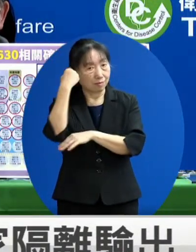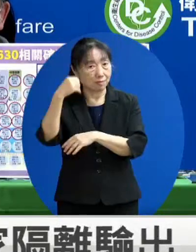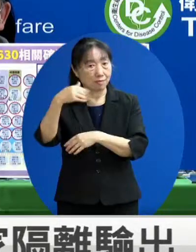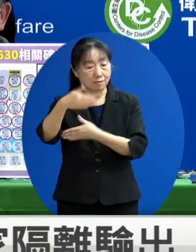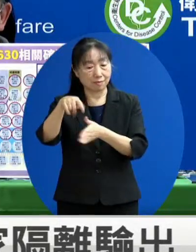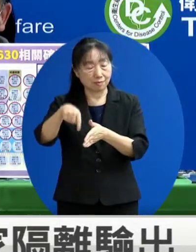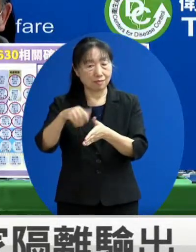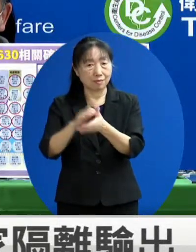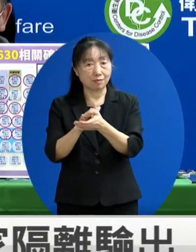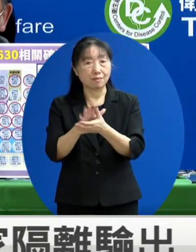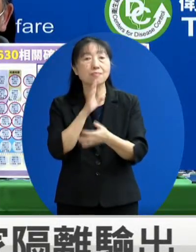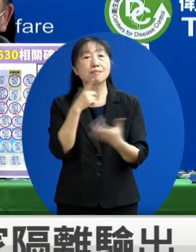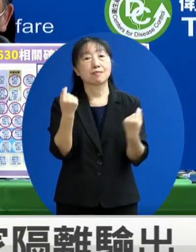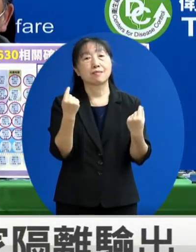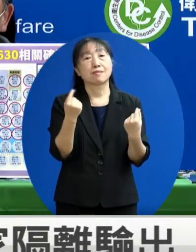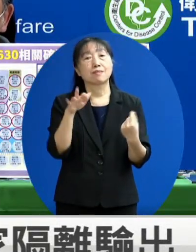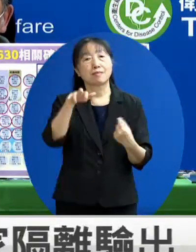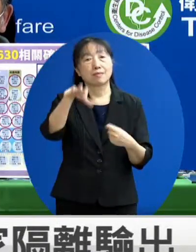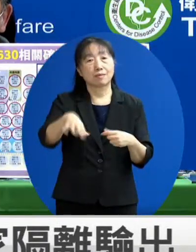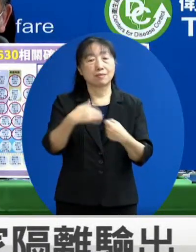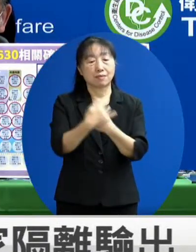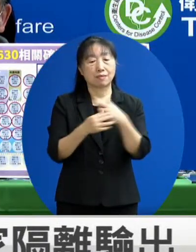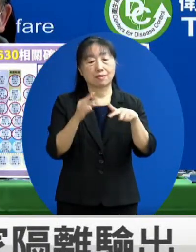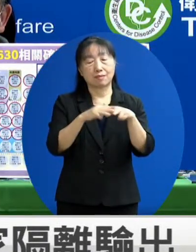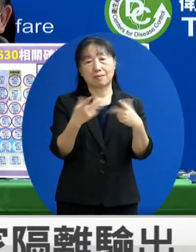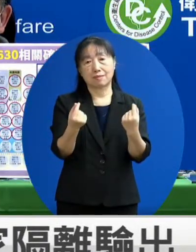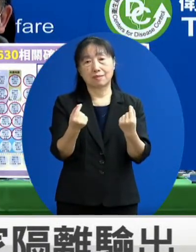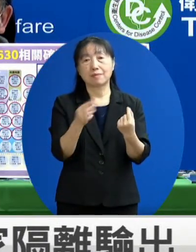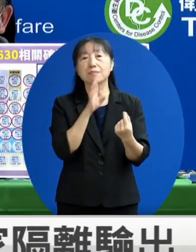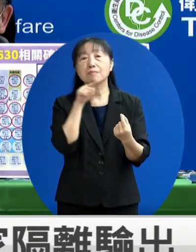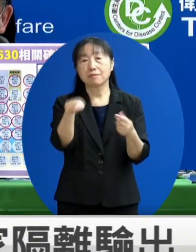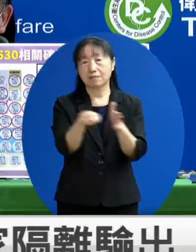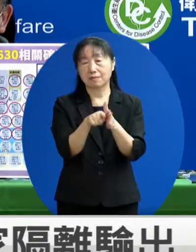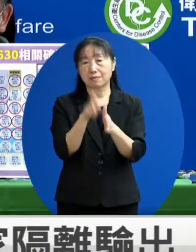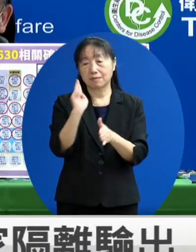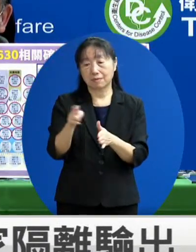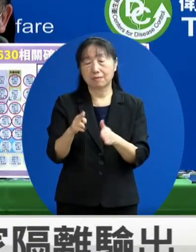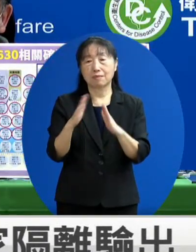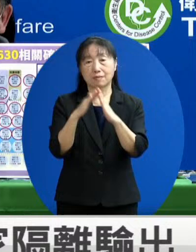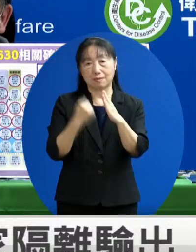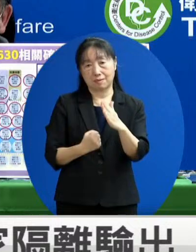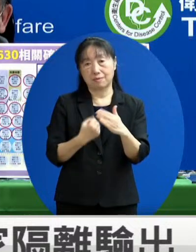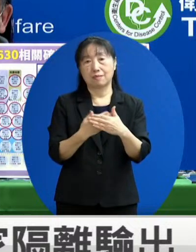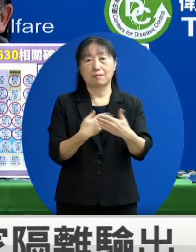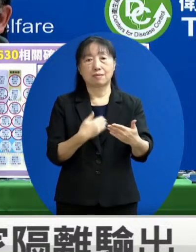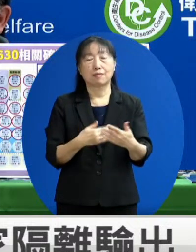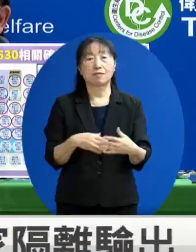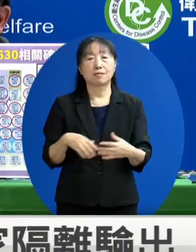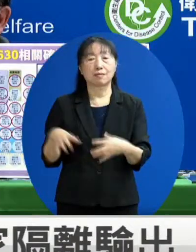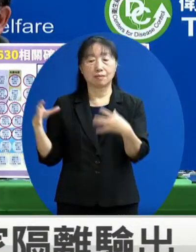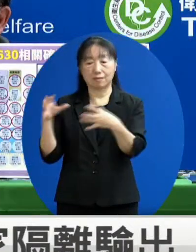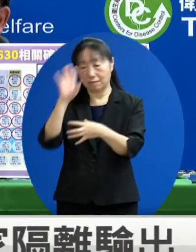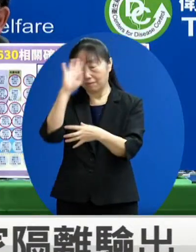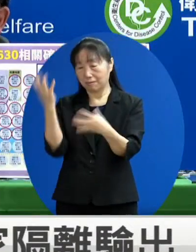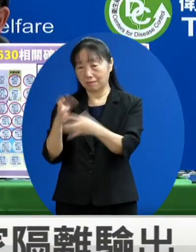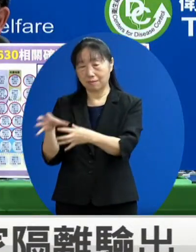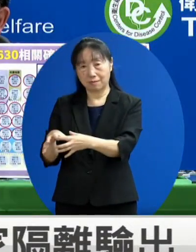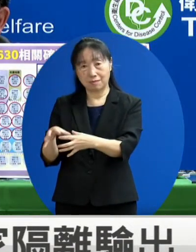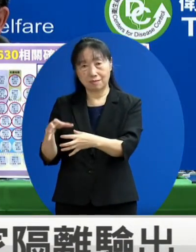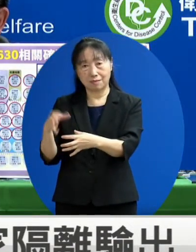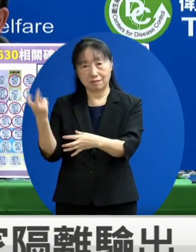也是机场的保全，所以在那时候就已经居家隔离了，就在集中检疫所来隔